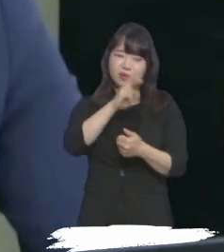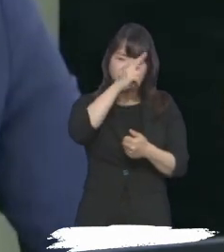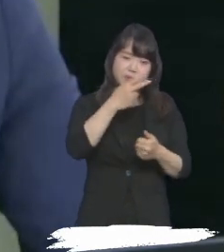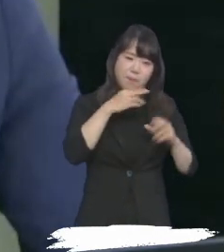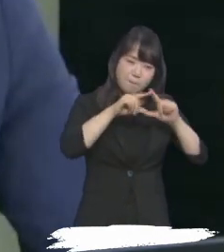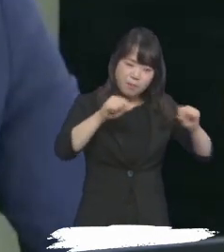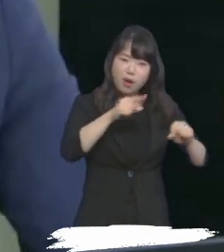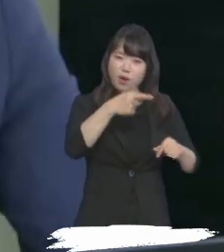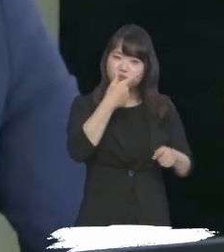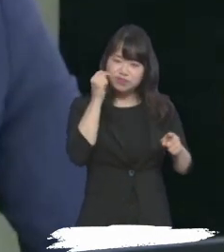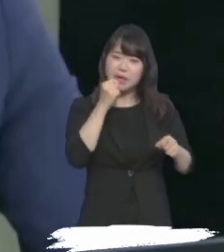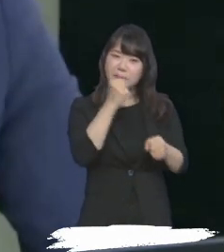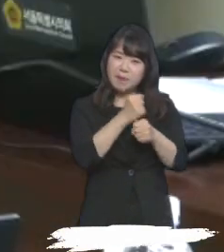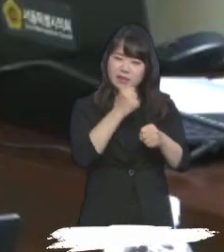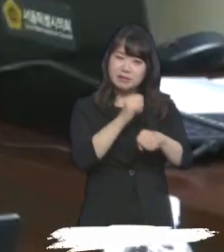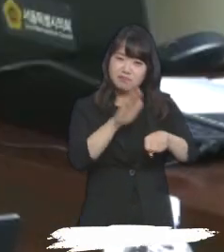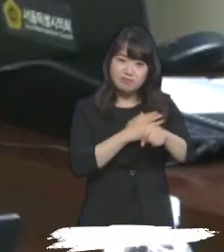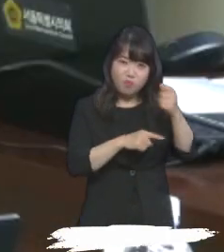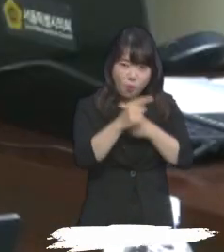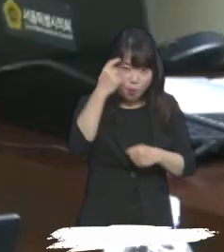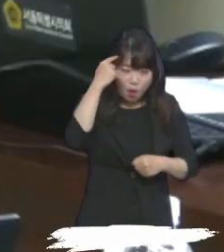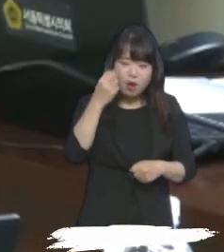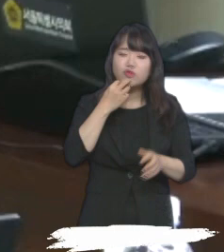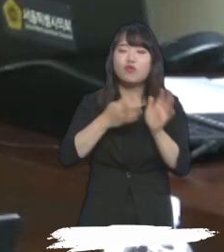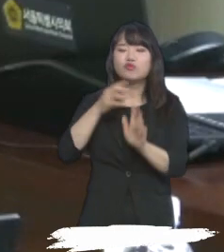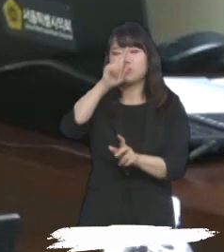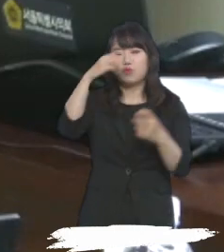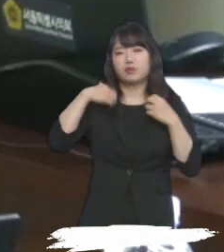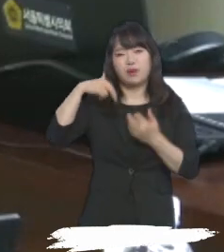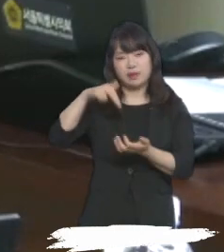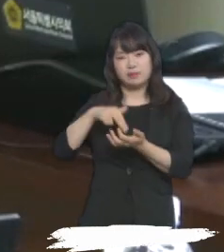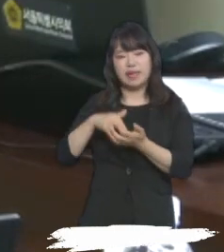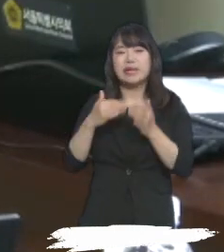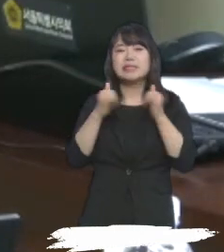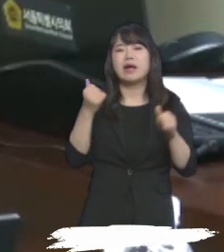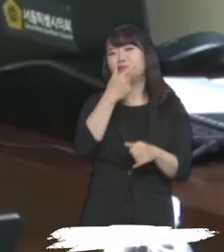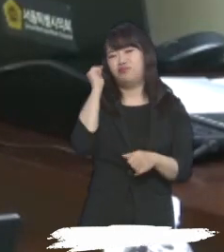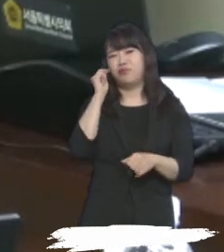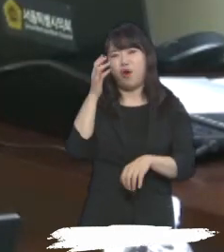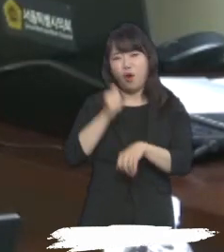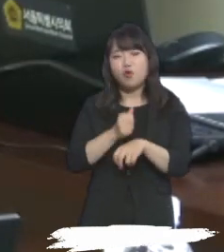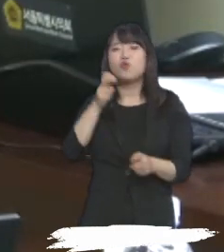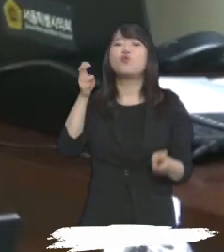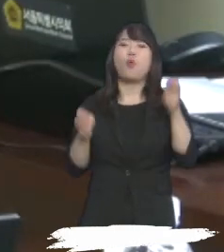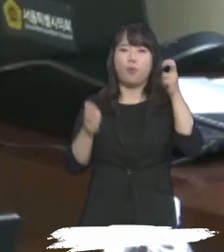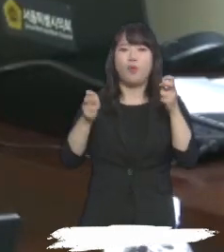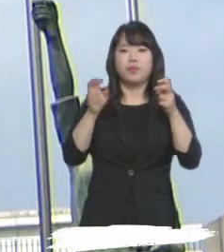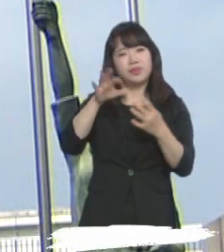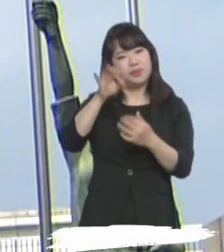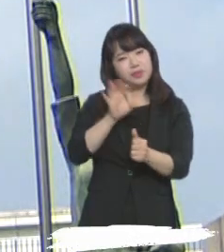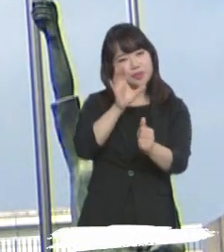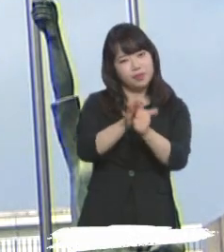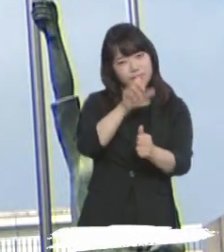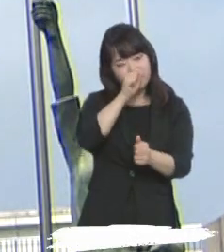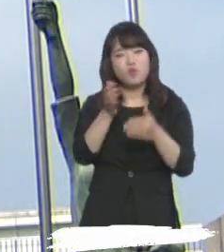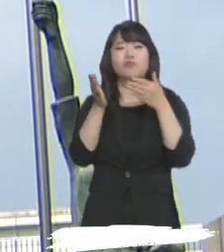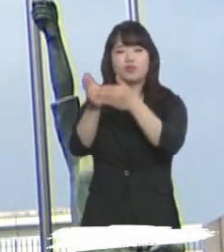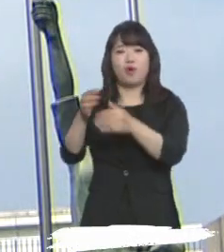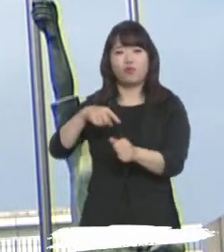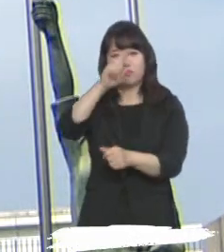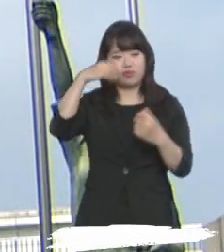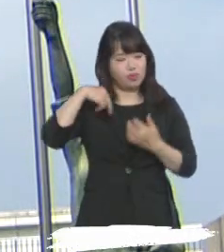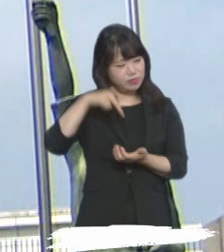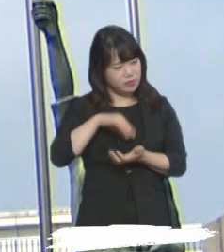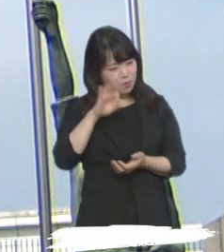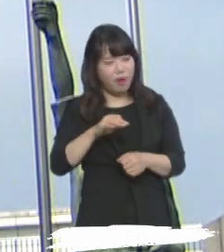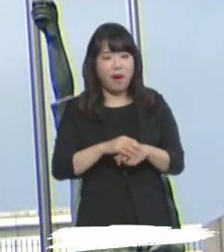문제의 근본적인 대책을 요구하자 서울시교육청은 대안으로 급식 로봇 사업을 언급합니다. 교육청은